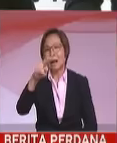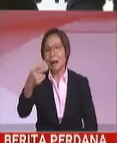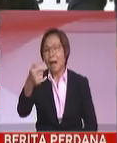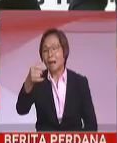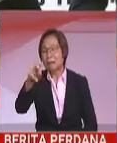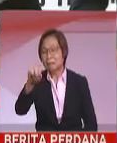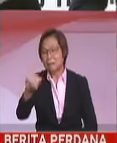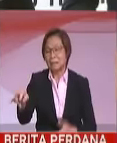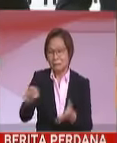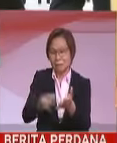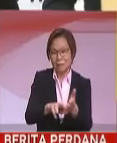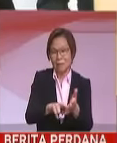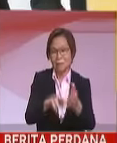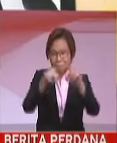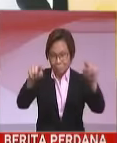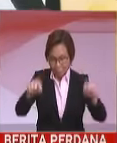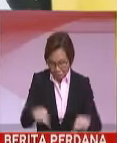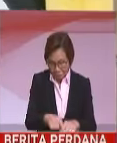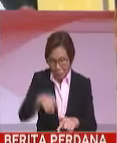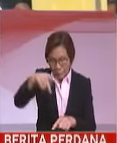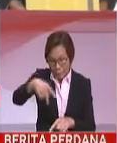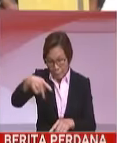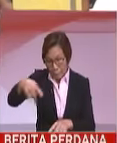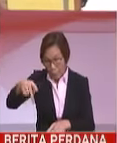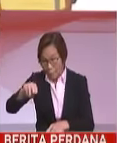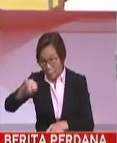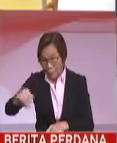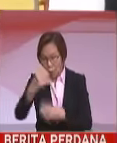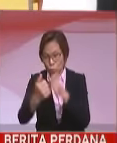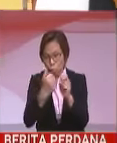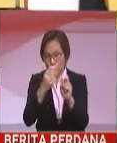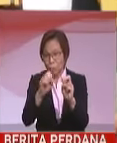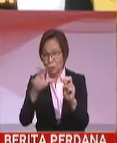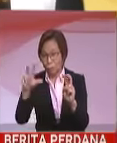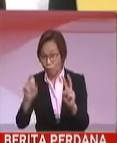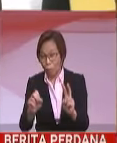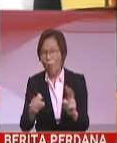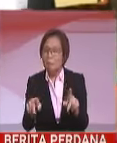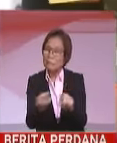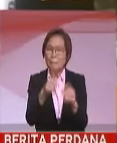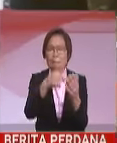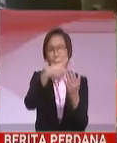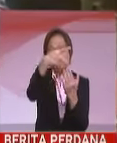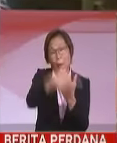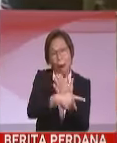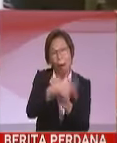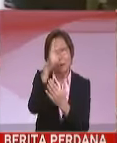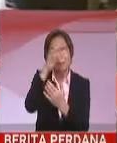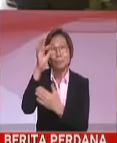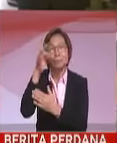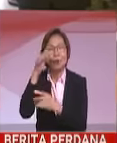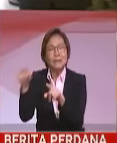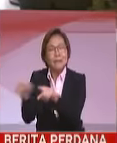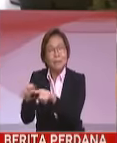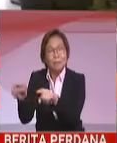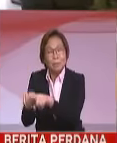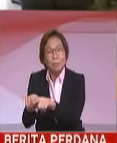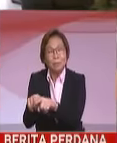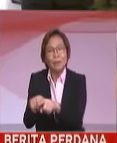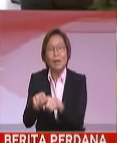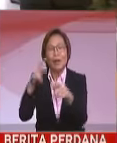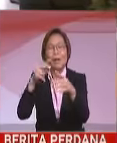memaklumkan kandungan PPMJ 2030 selari dengan inisiatif Kerajaan Persekutuan menerusi Wawasan Kemakmuran